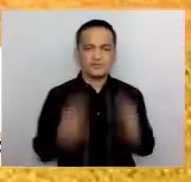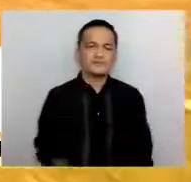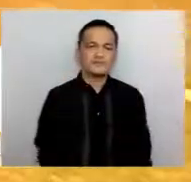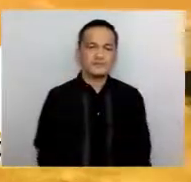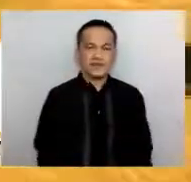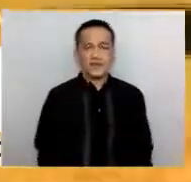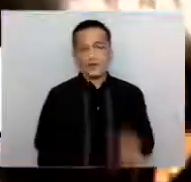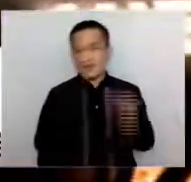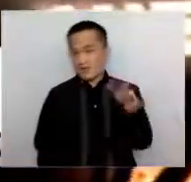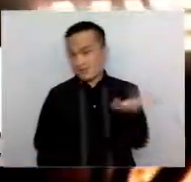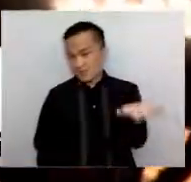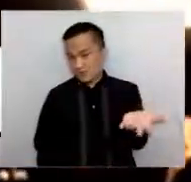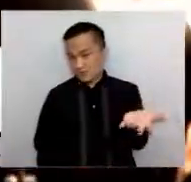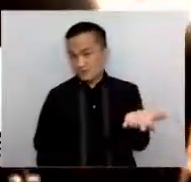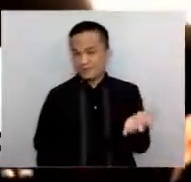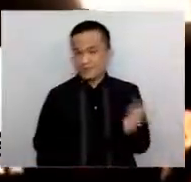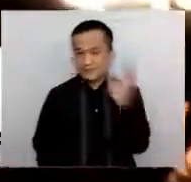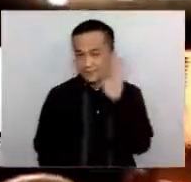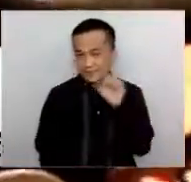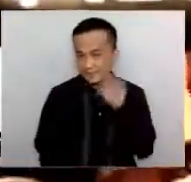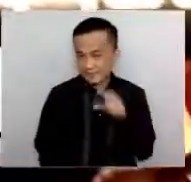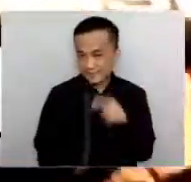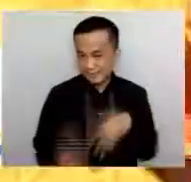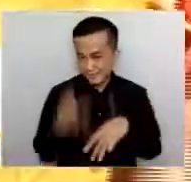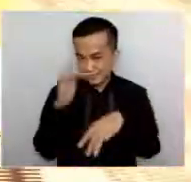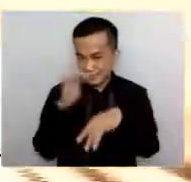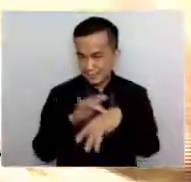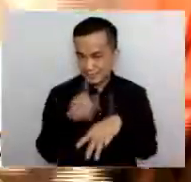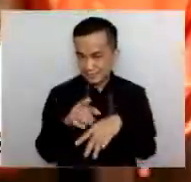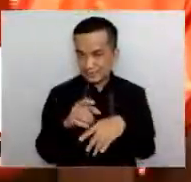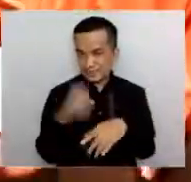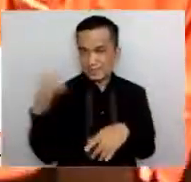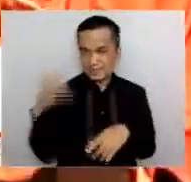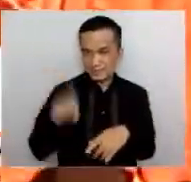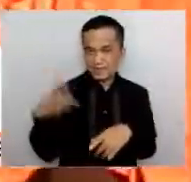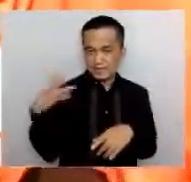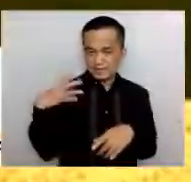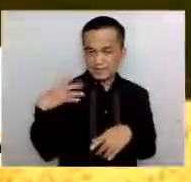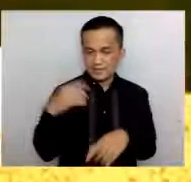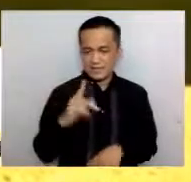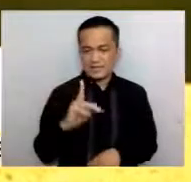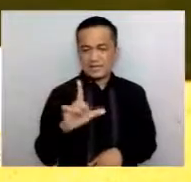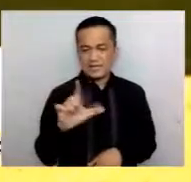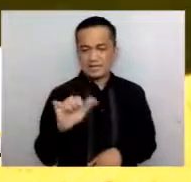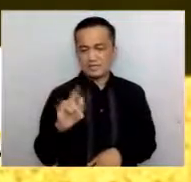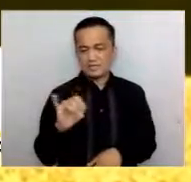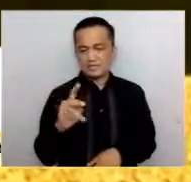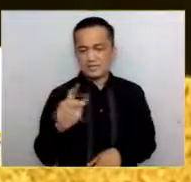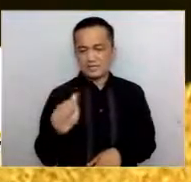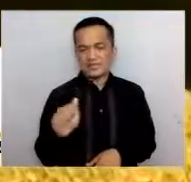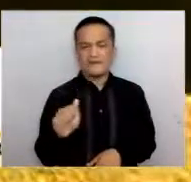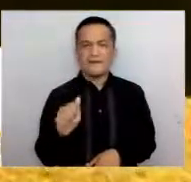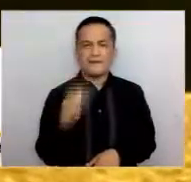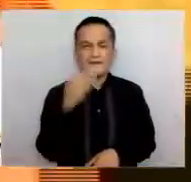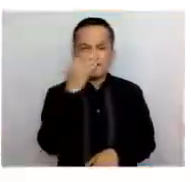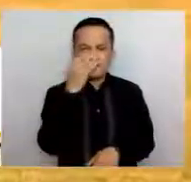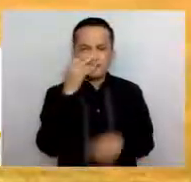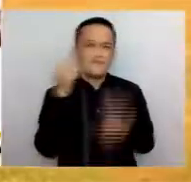mga kapatid, patikim pa lang yan sa mga dapat abangan sa Lakwatsika. Super fun. I wish my daughter was